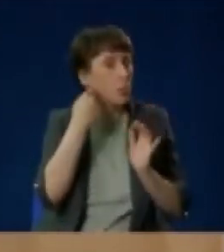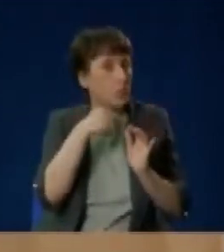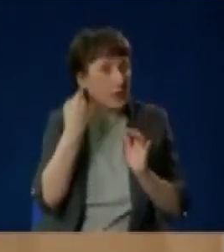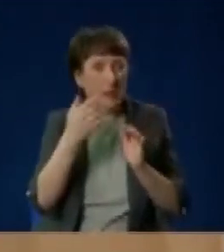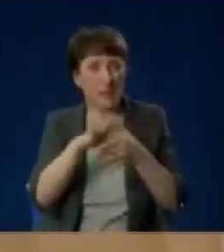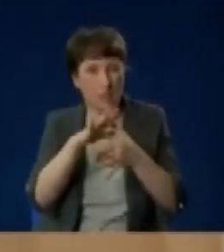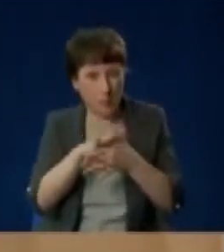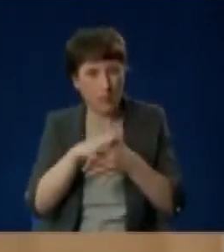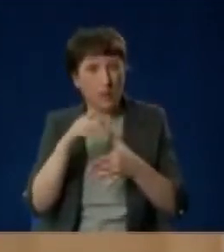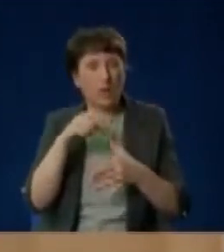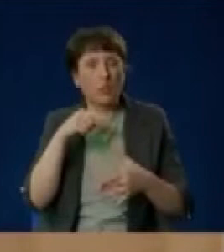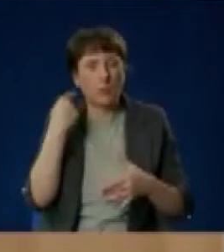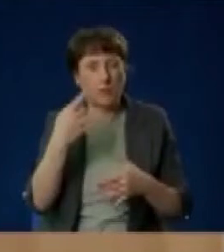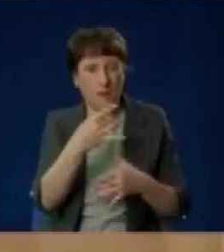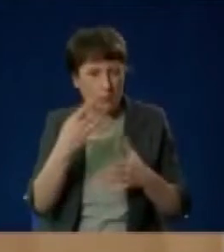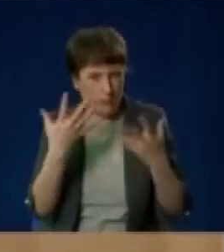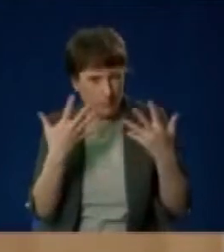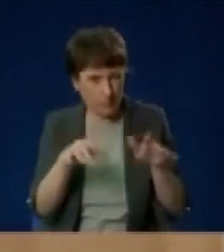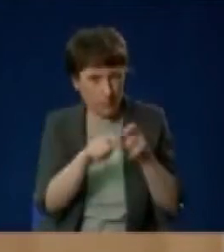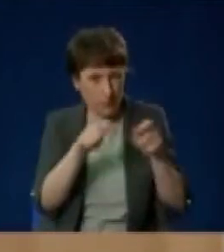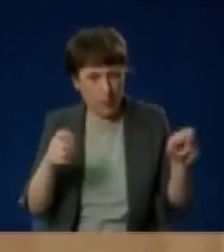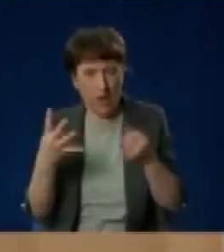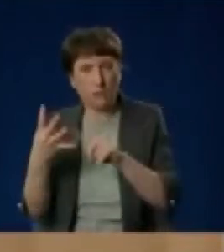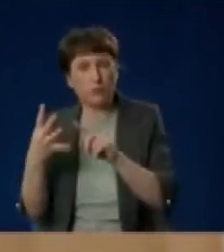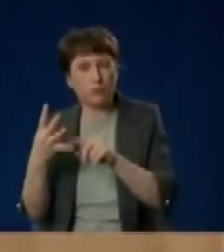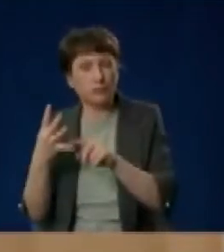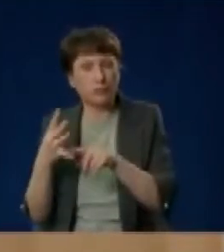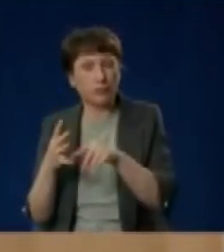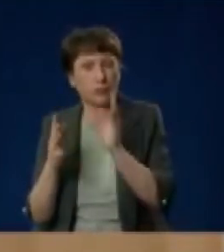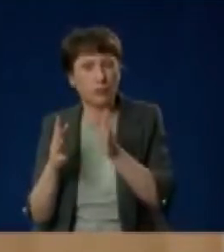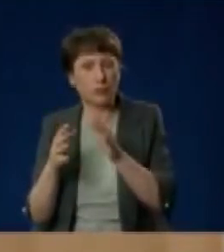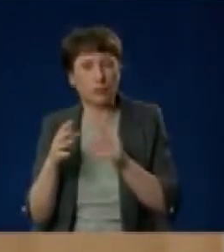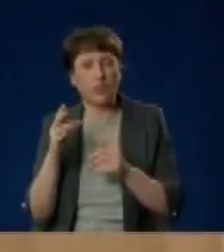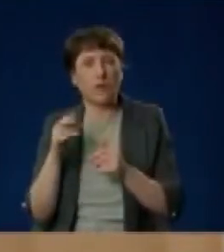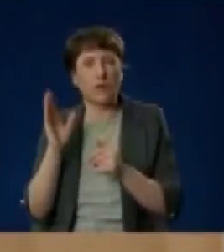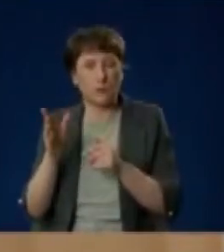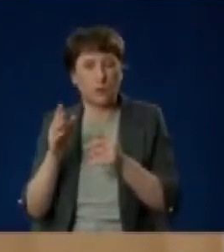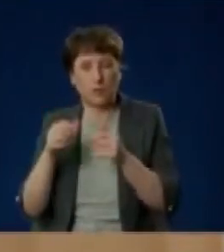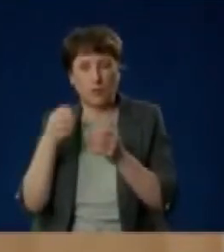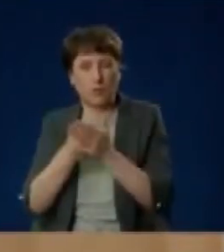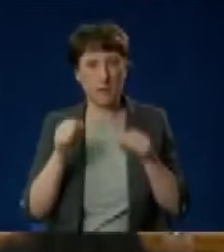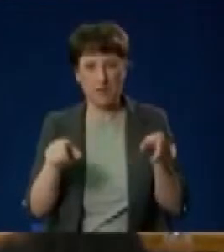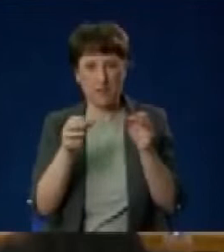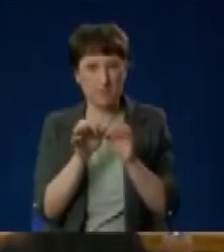Тобольском и Тюменском районах уже введены. А 4-ю школу с дошкольным отделением в Нижнетагильском районе запустим до конца года.